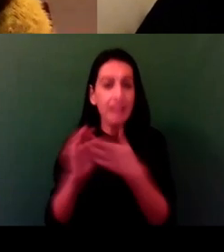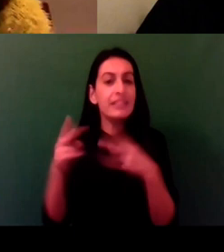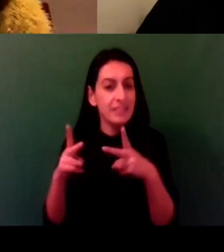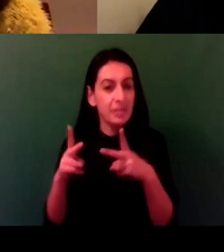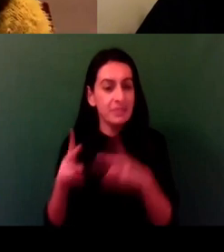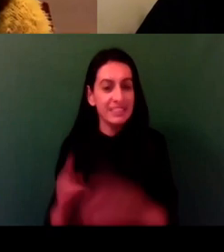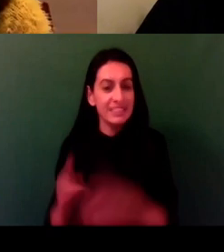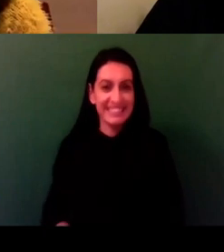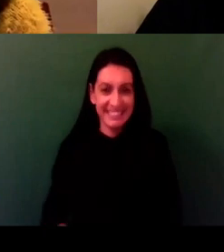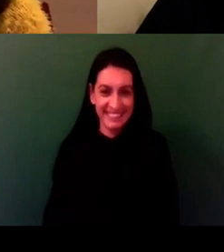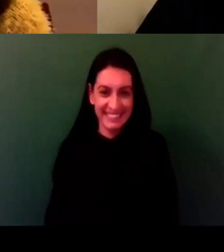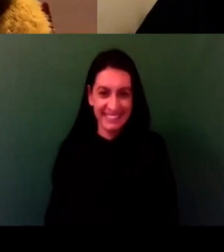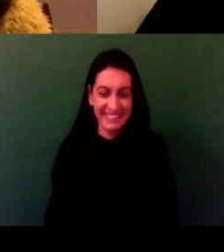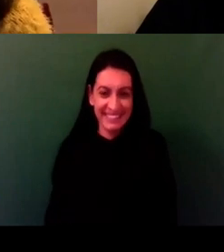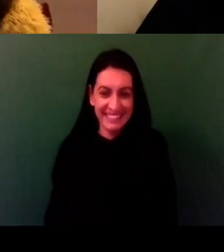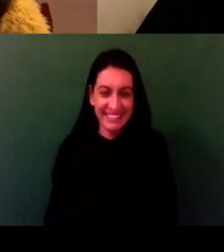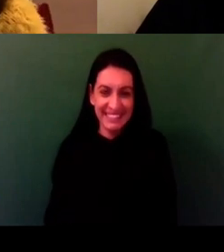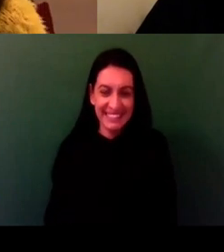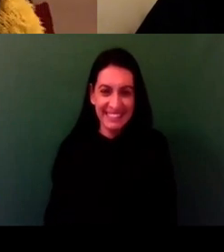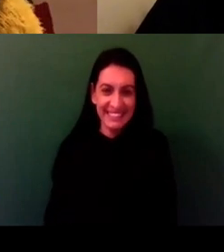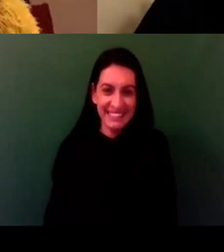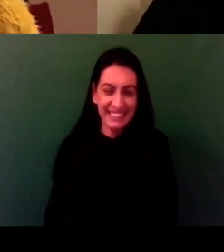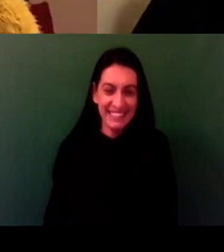4 kişi. Evet artı olarak. 5 kişi.